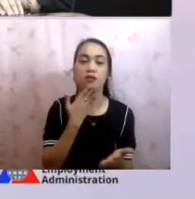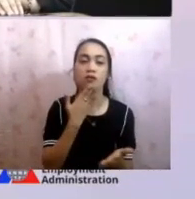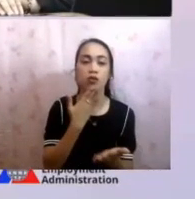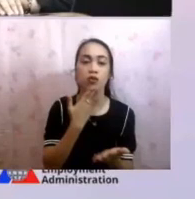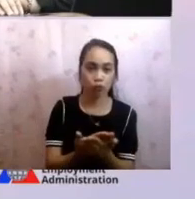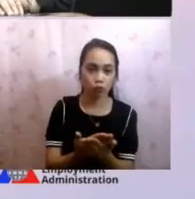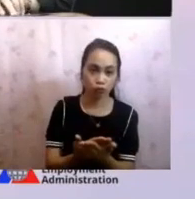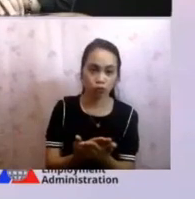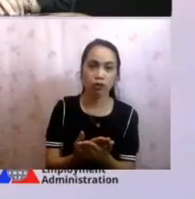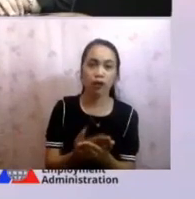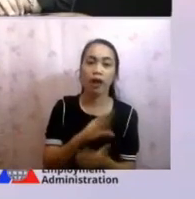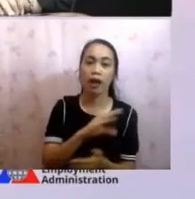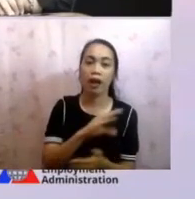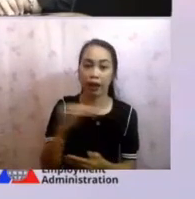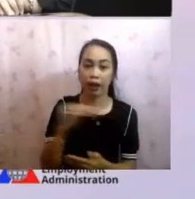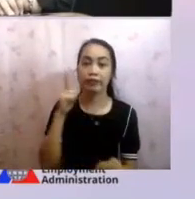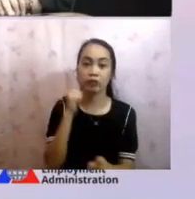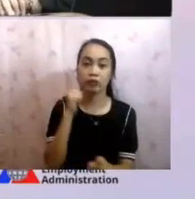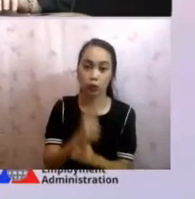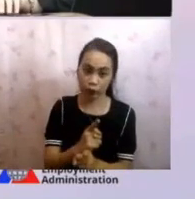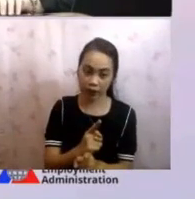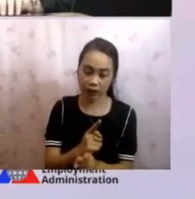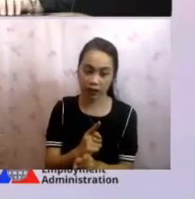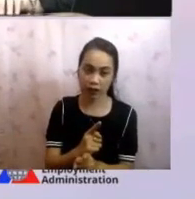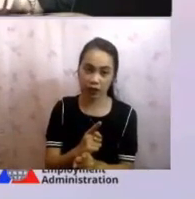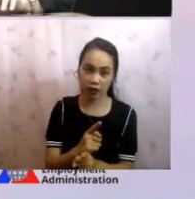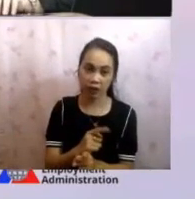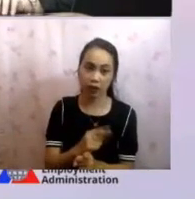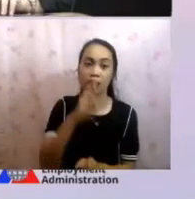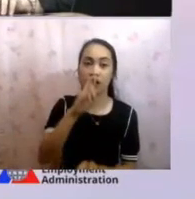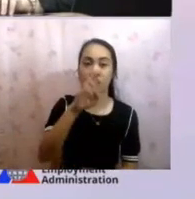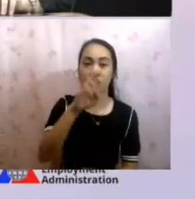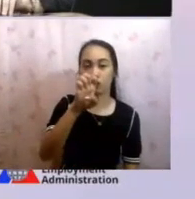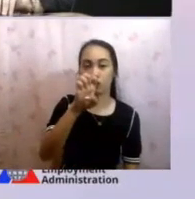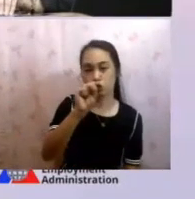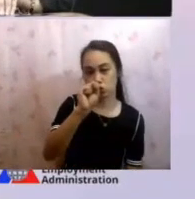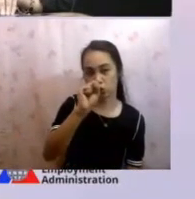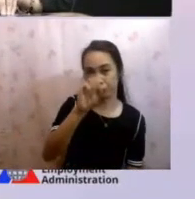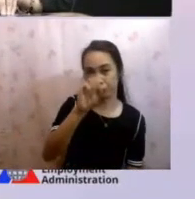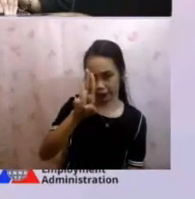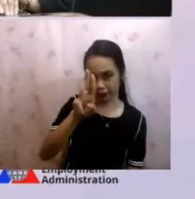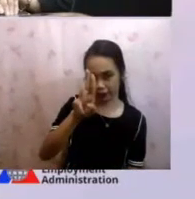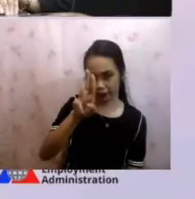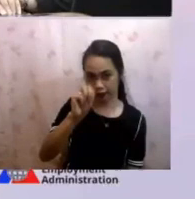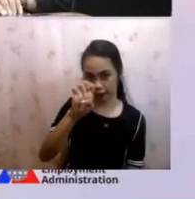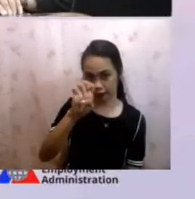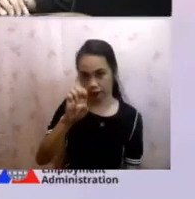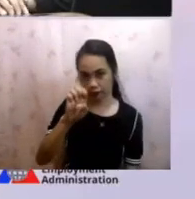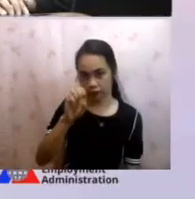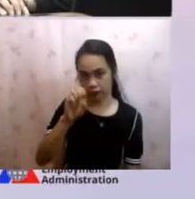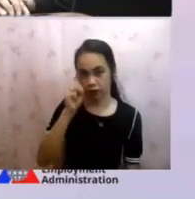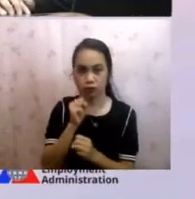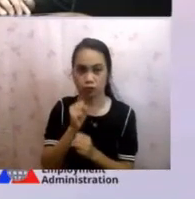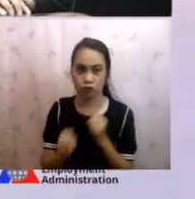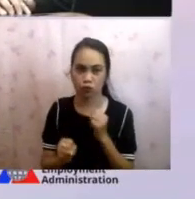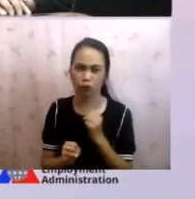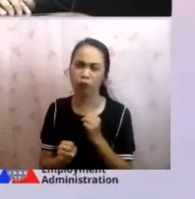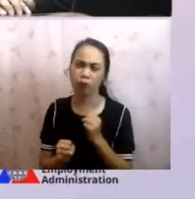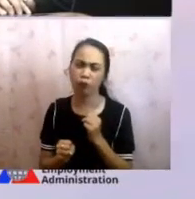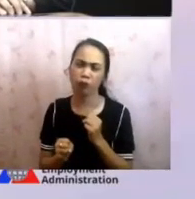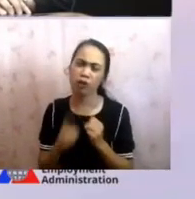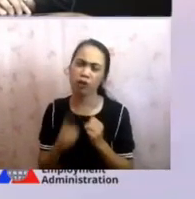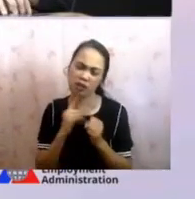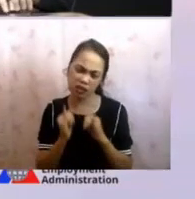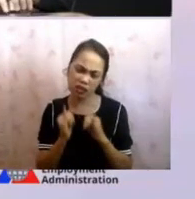gid gi-describe and gi-highlight ang iyahang achievements. So, moingon mo, miss, mura lagi gihapon siya narrative ang